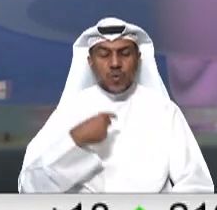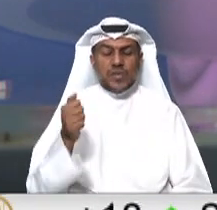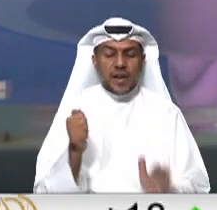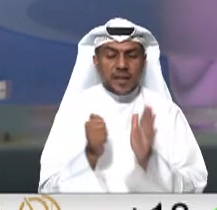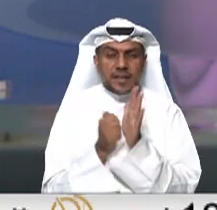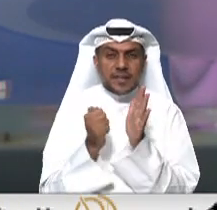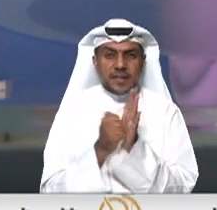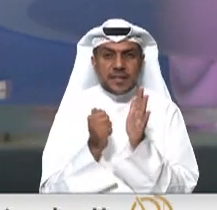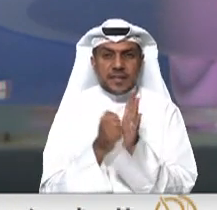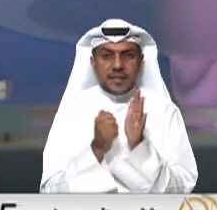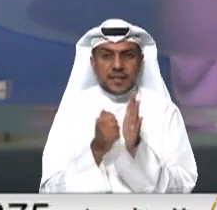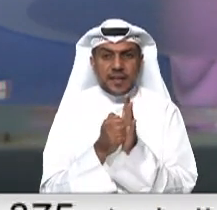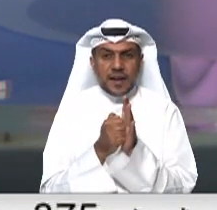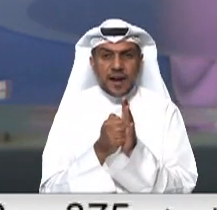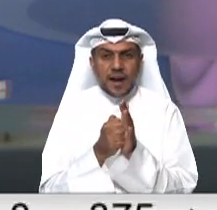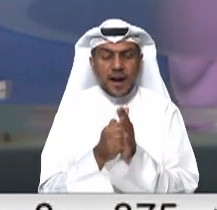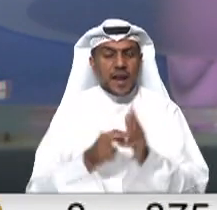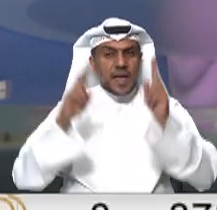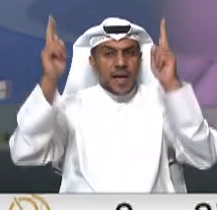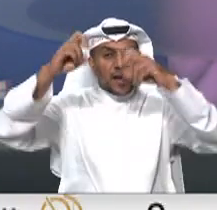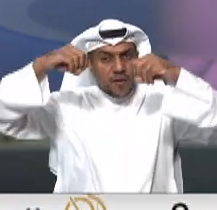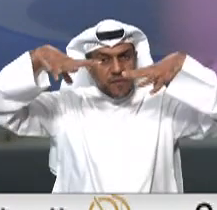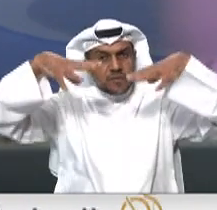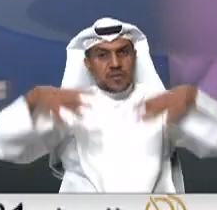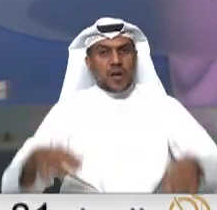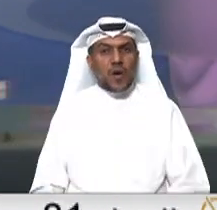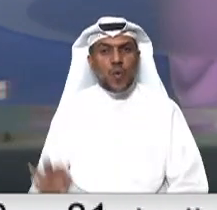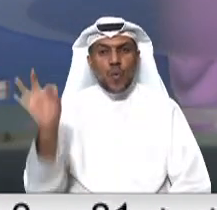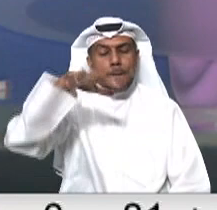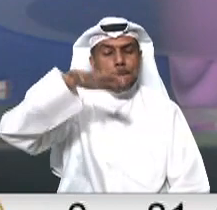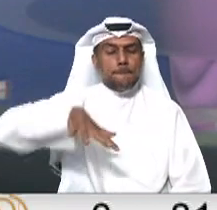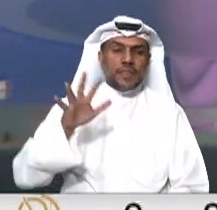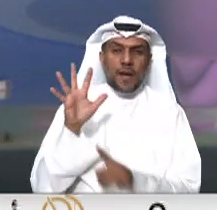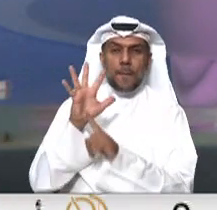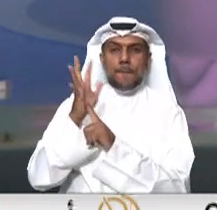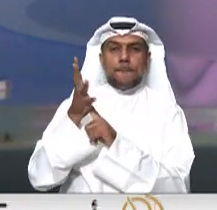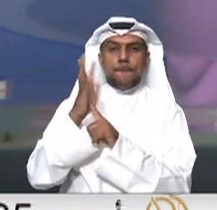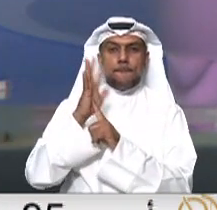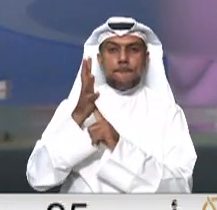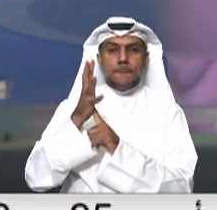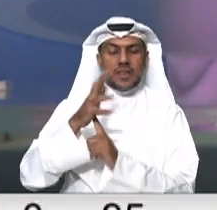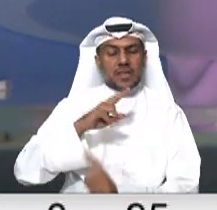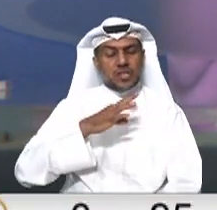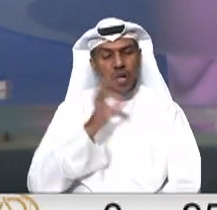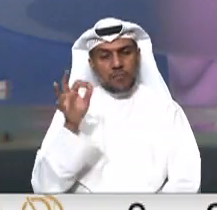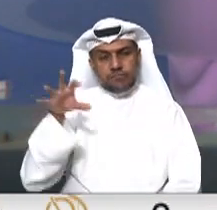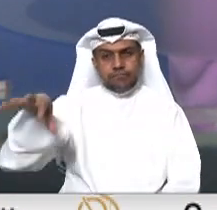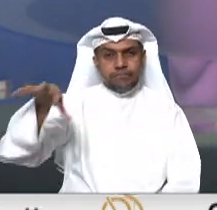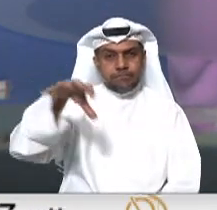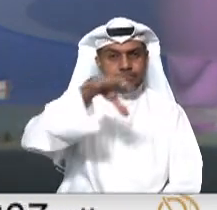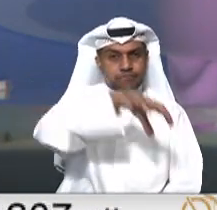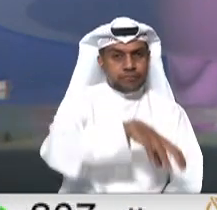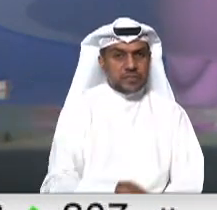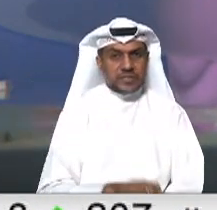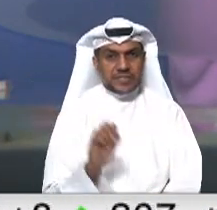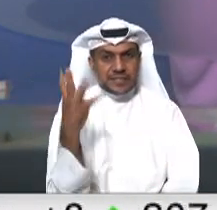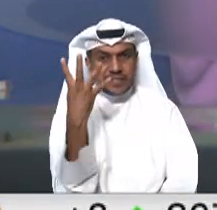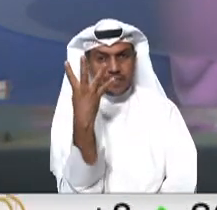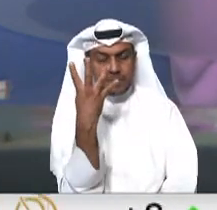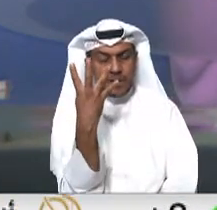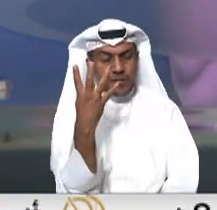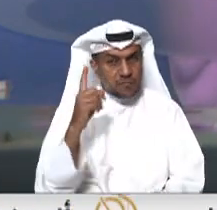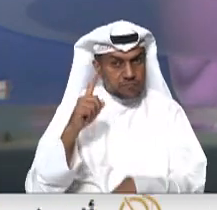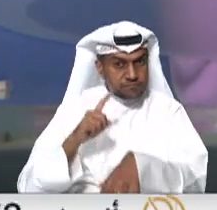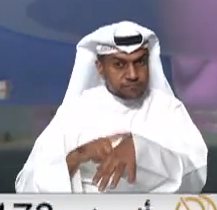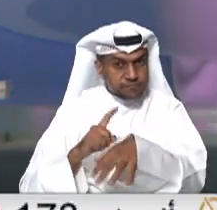خطتها في إيصال التيار الكهربائي لضواحي مدينة المطلع كافة، وذلك قبل 4 أشهر من